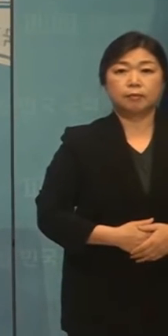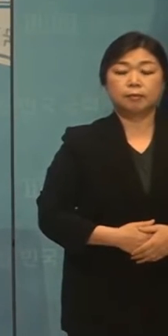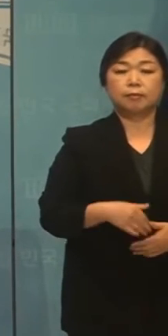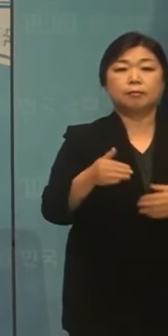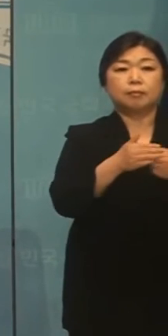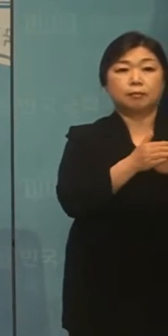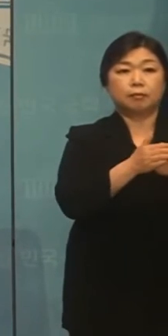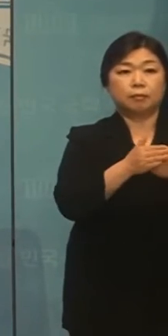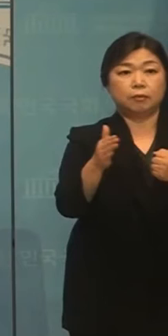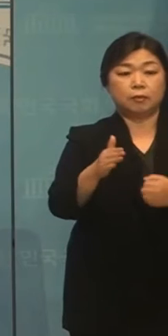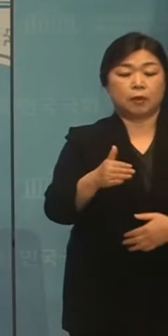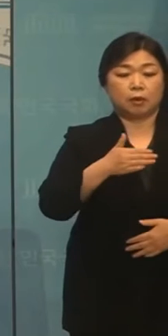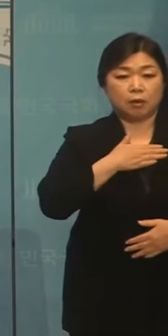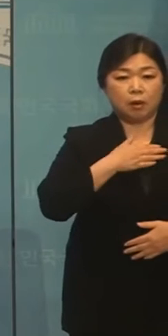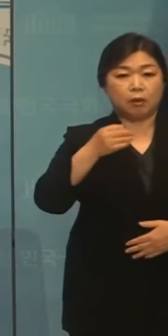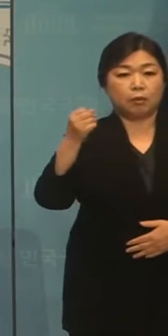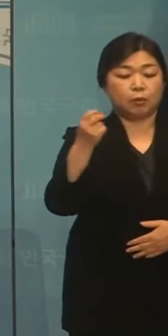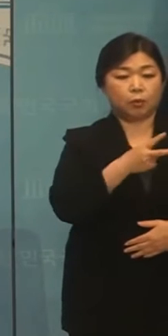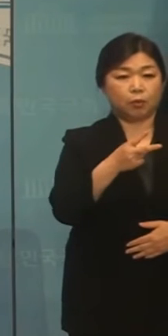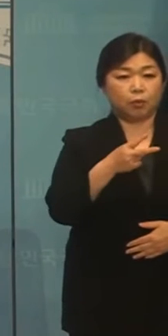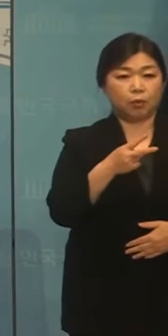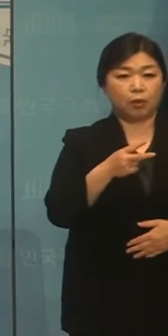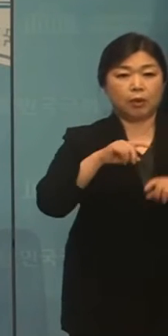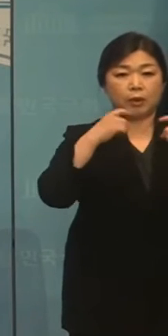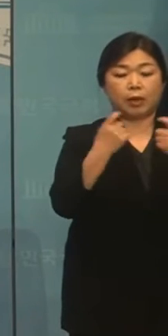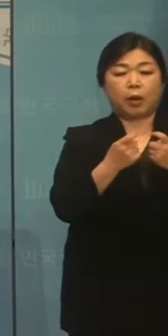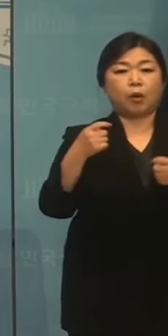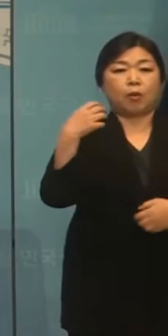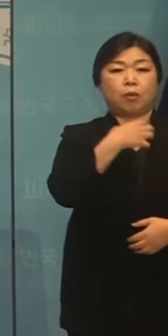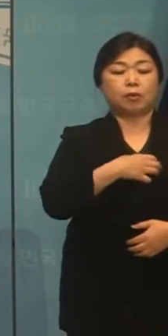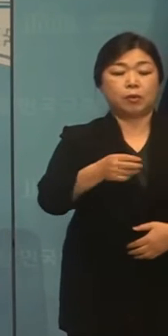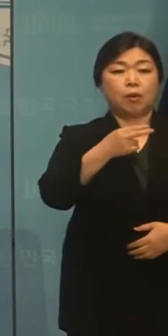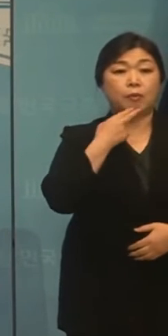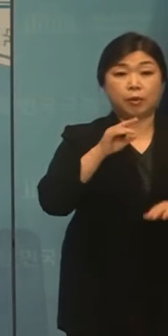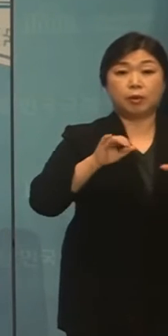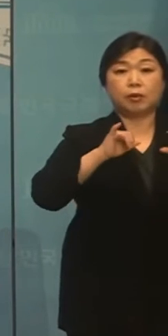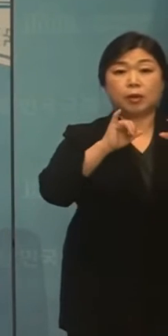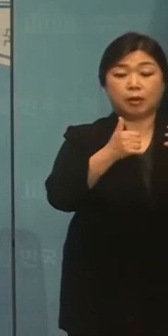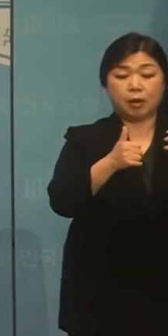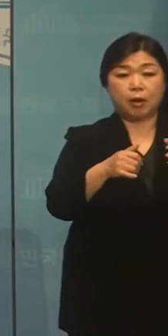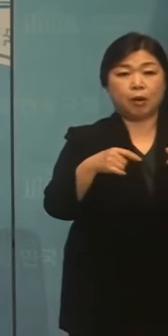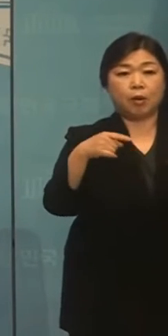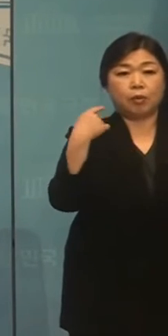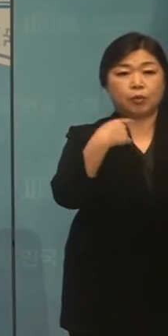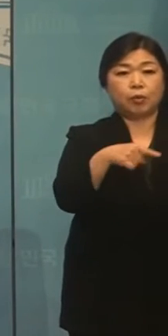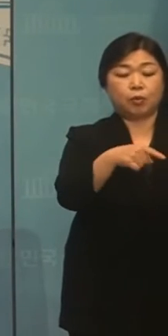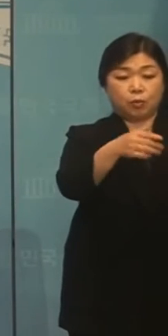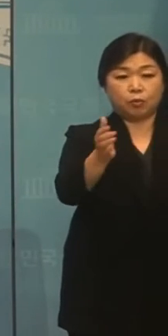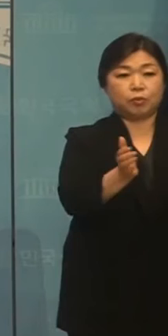이에 저와 그리고 사교육 걱정없는 세상은 교육부로부터